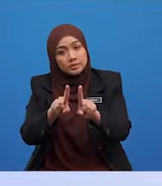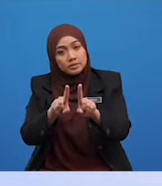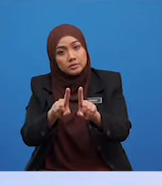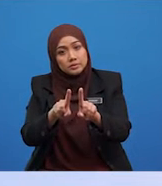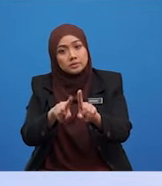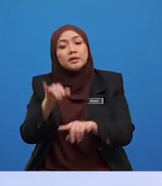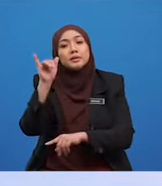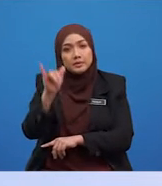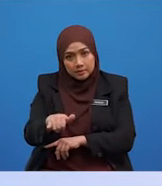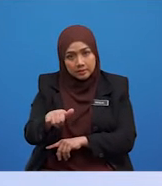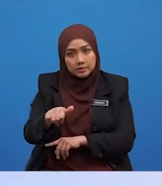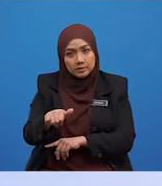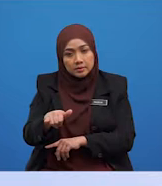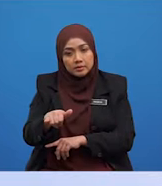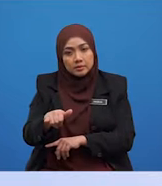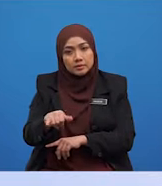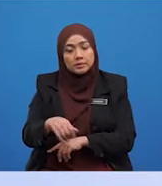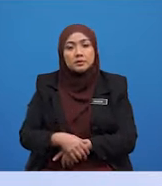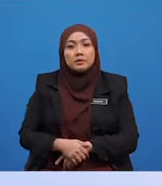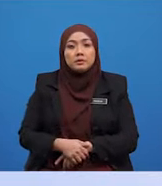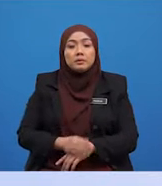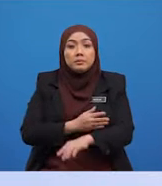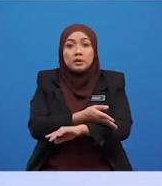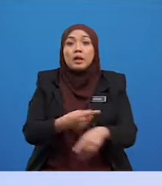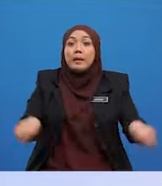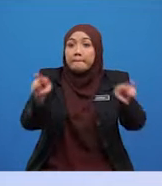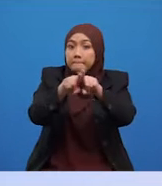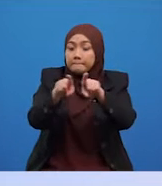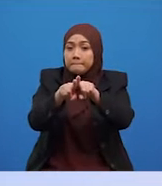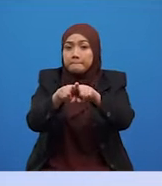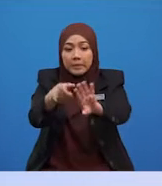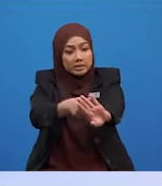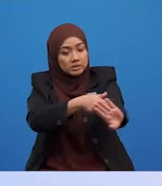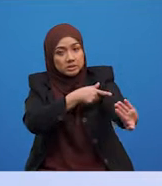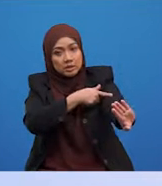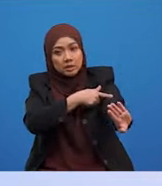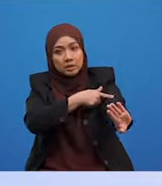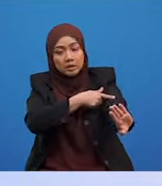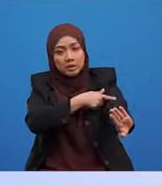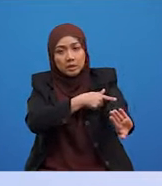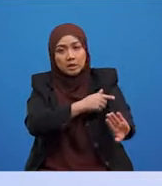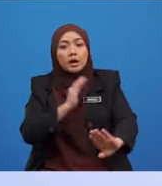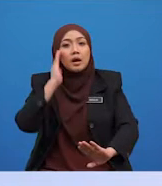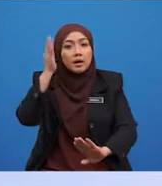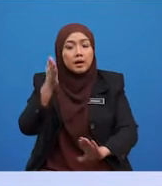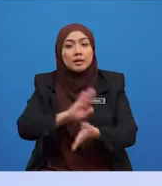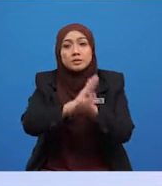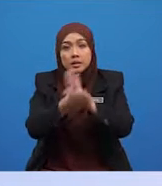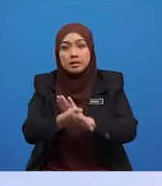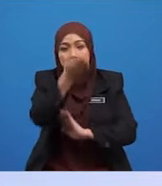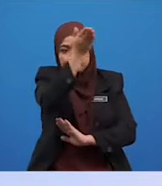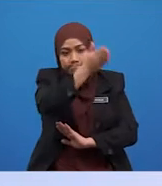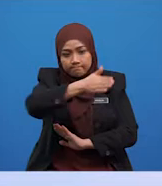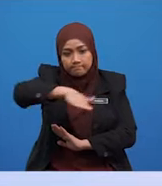jawapannya ialah ya. Perentas yang sama panjang menghasilkan lengkok